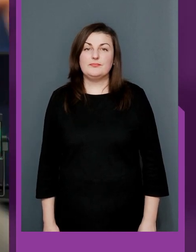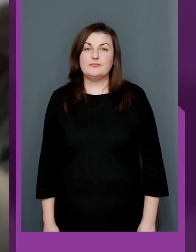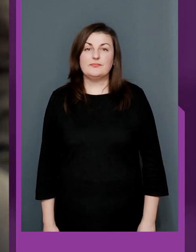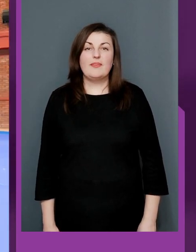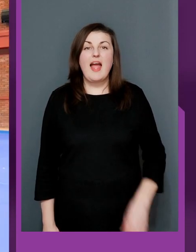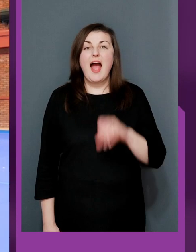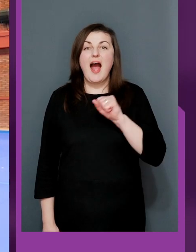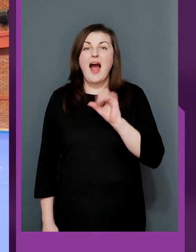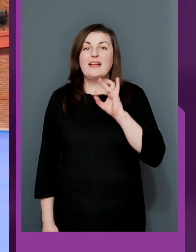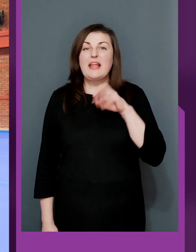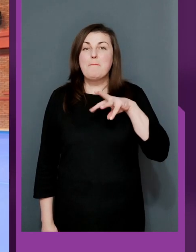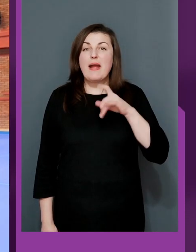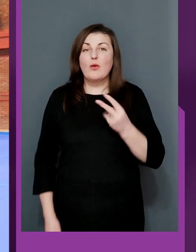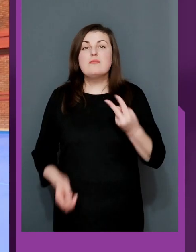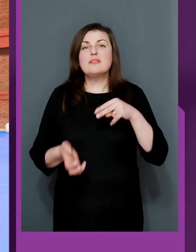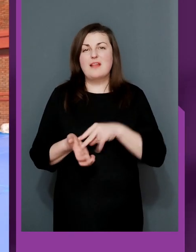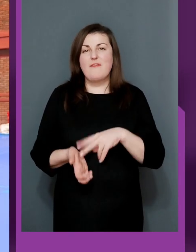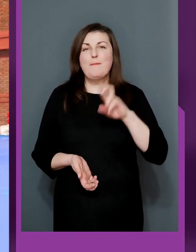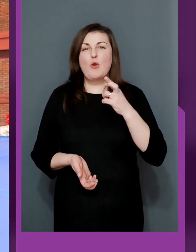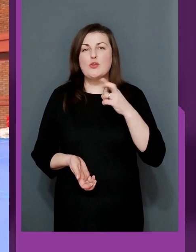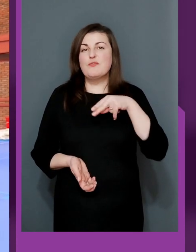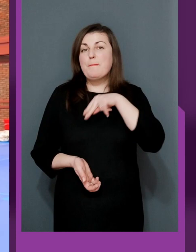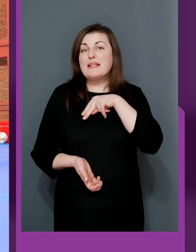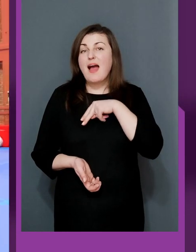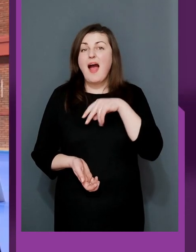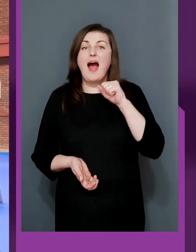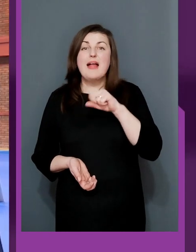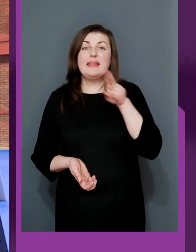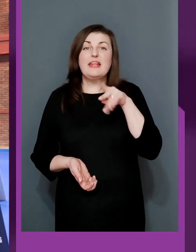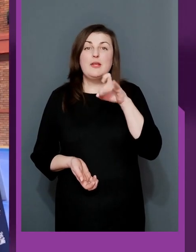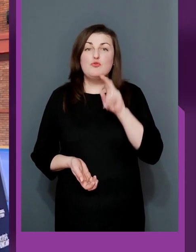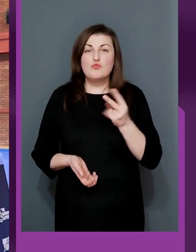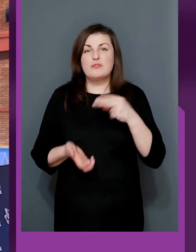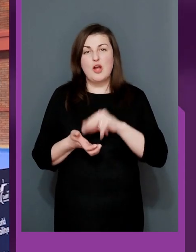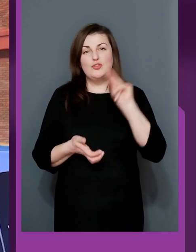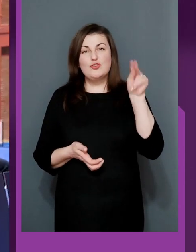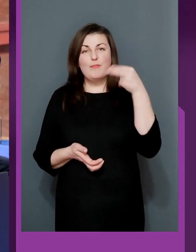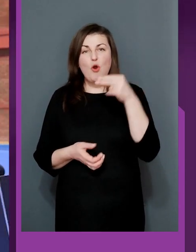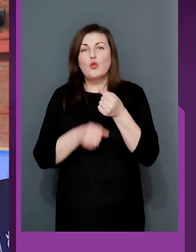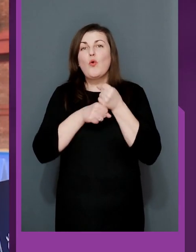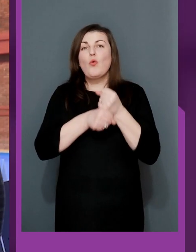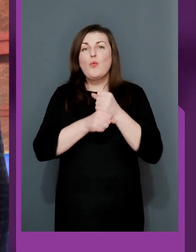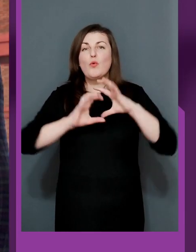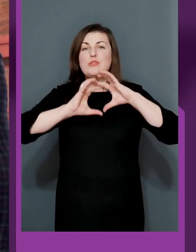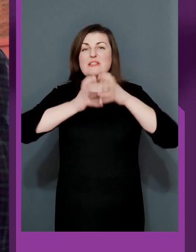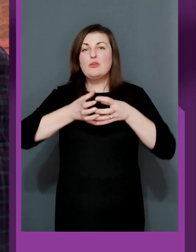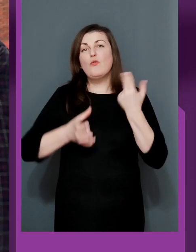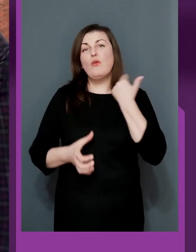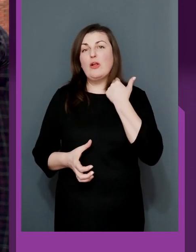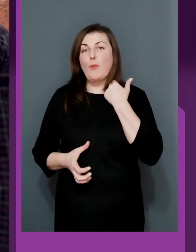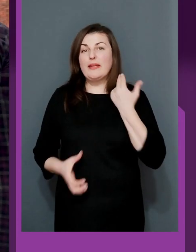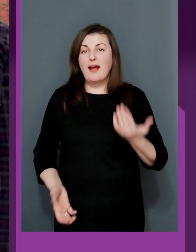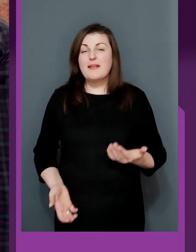гімном Артем Манько став бронзовим призером андрійчу чемпіоном Кубку світу